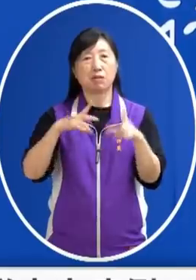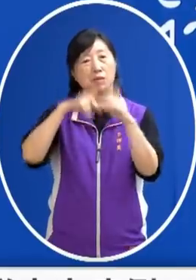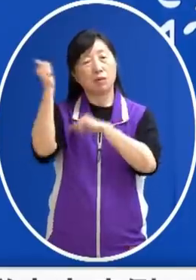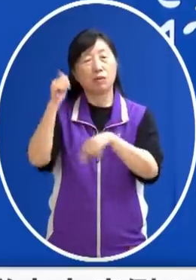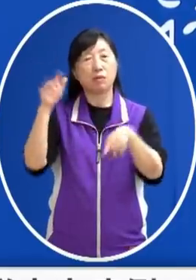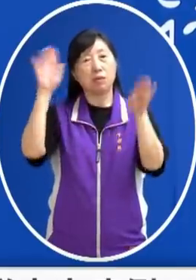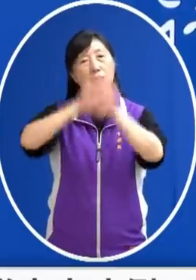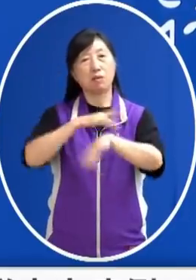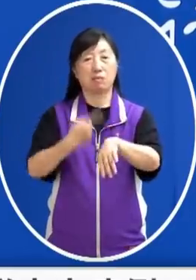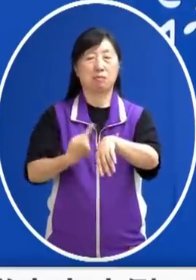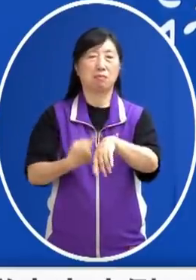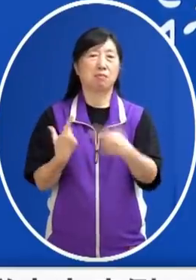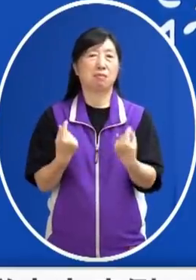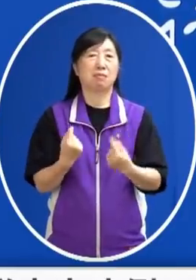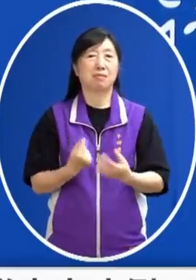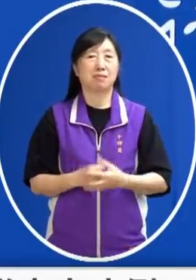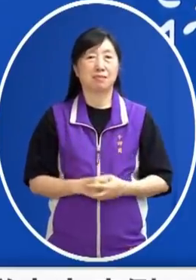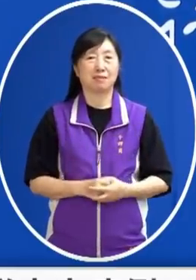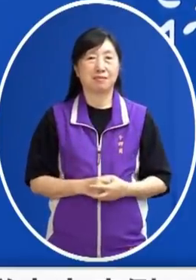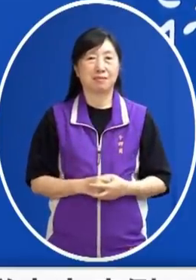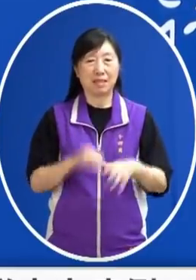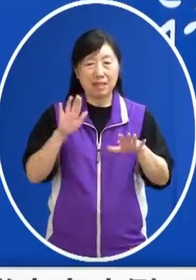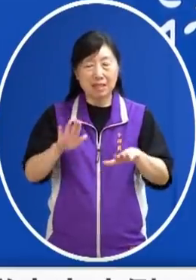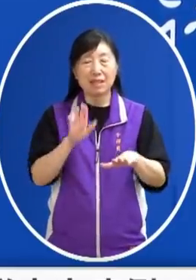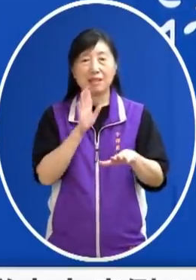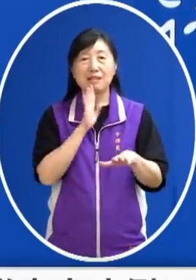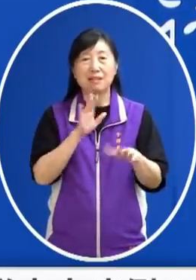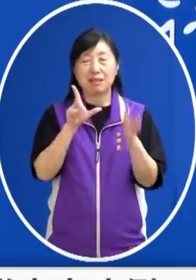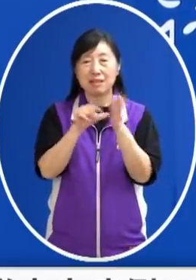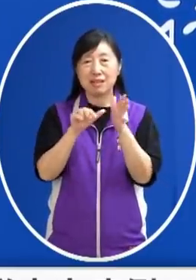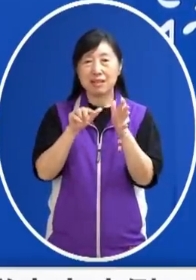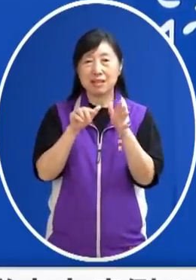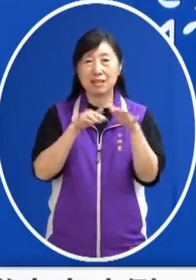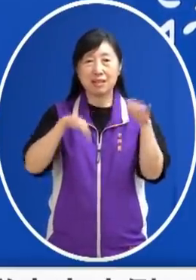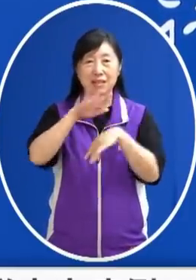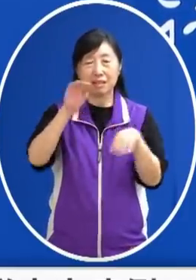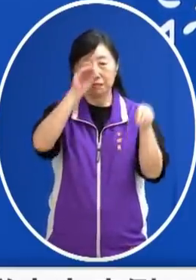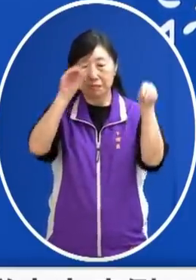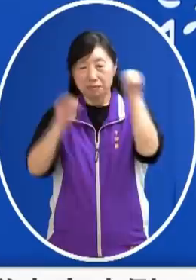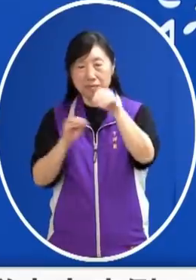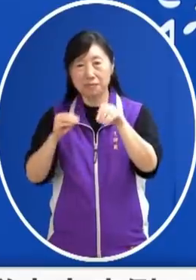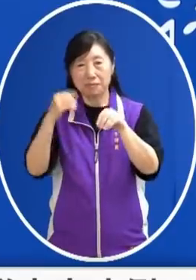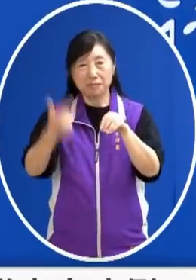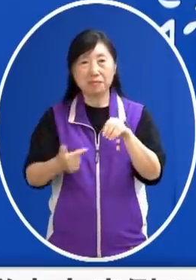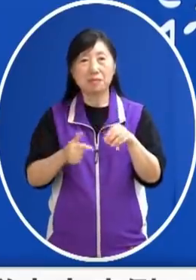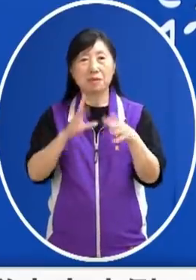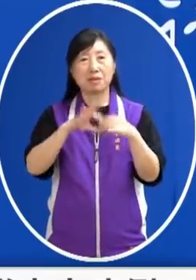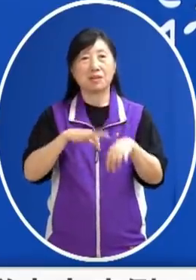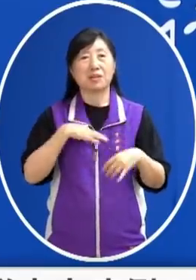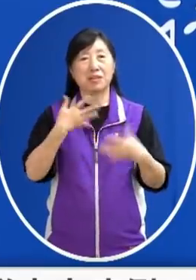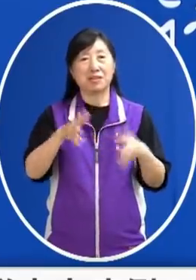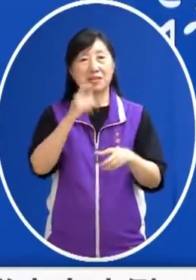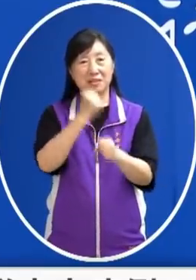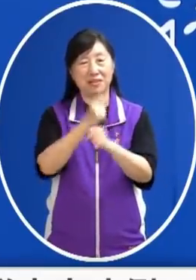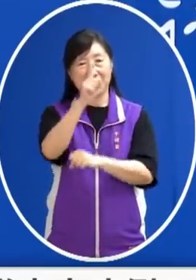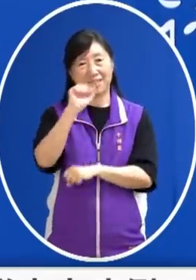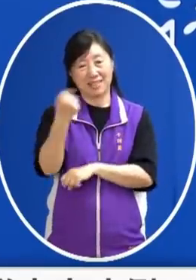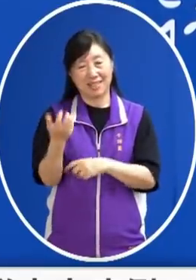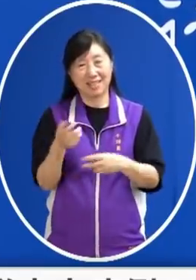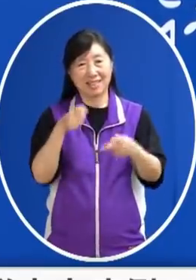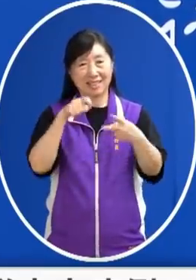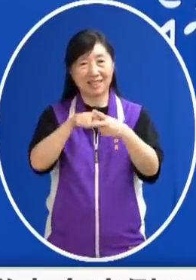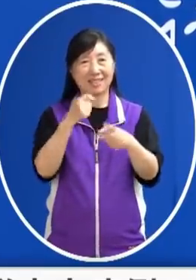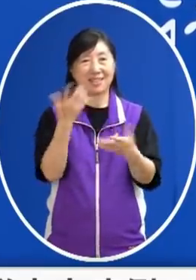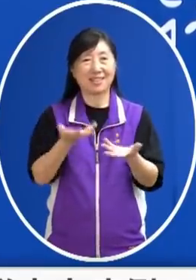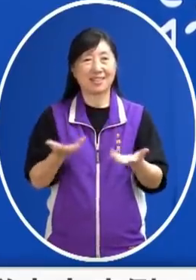去。现在当然可能会更晚，因为多了一份义工的工作，所